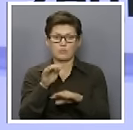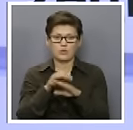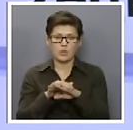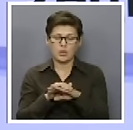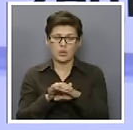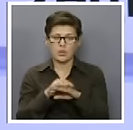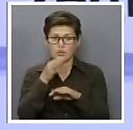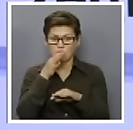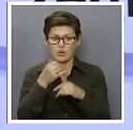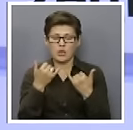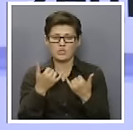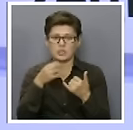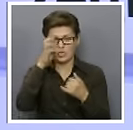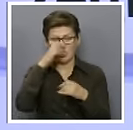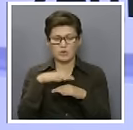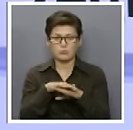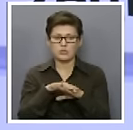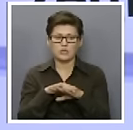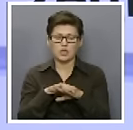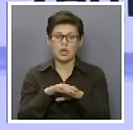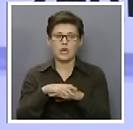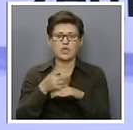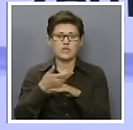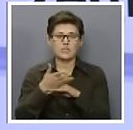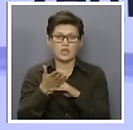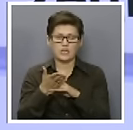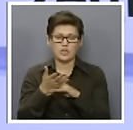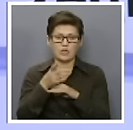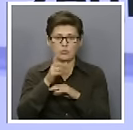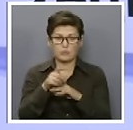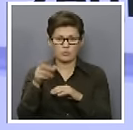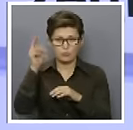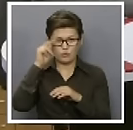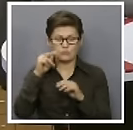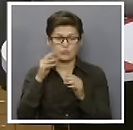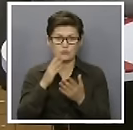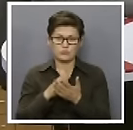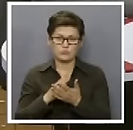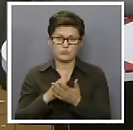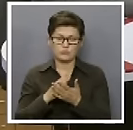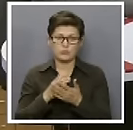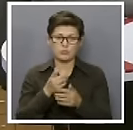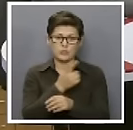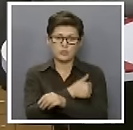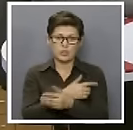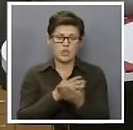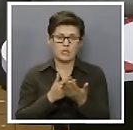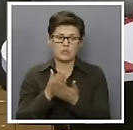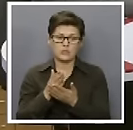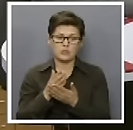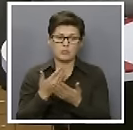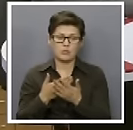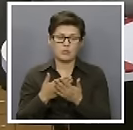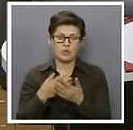айтайын. Қазір біздің елімізге келіп сырттан азаматтар оқып та жатыр. Осы медицина саласының өзінен.